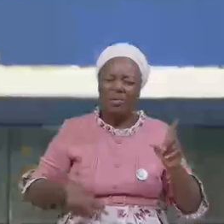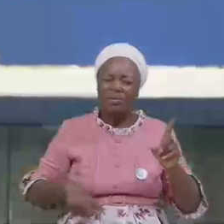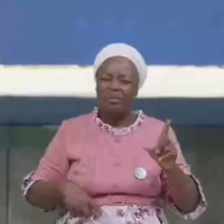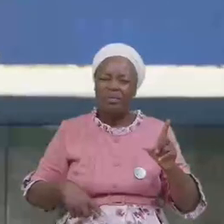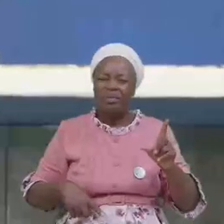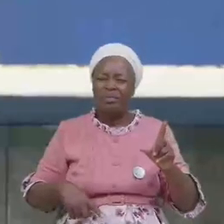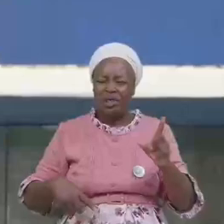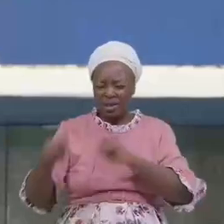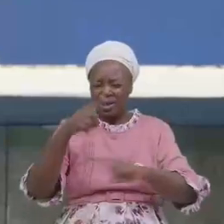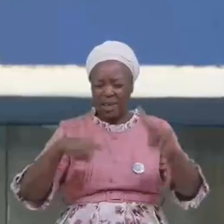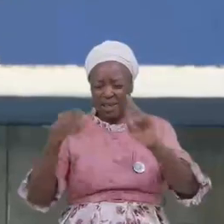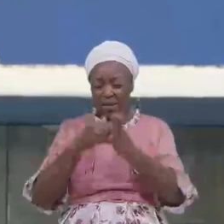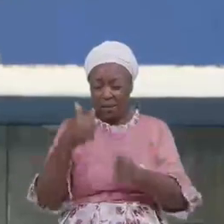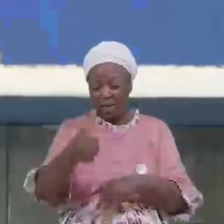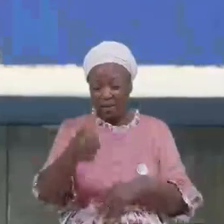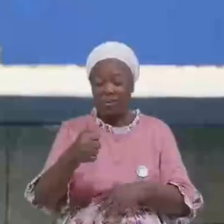Dis-lui merci Seigneur.